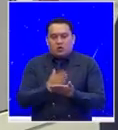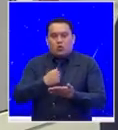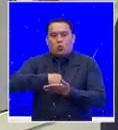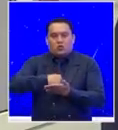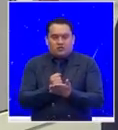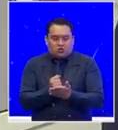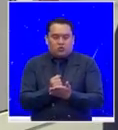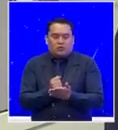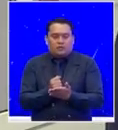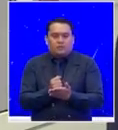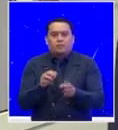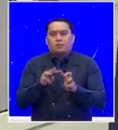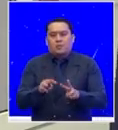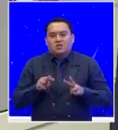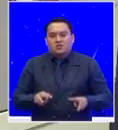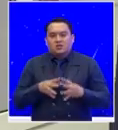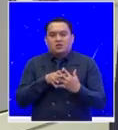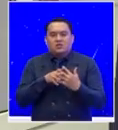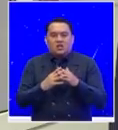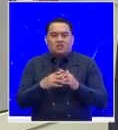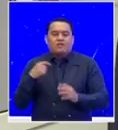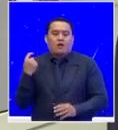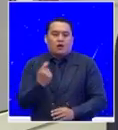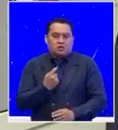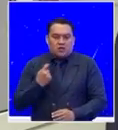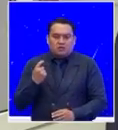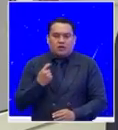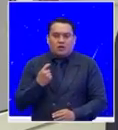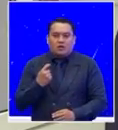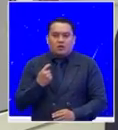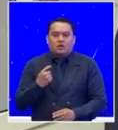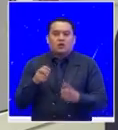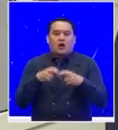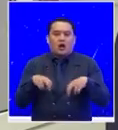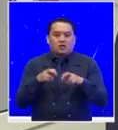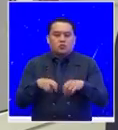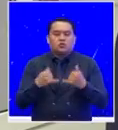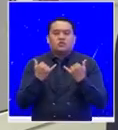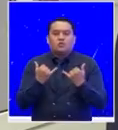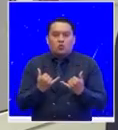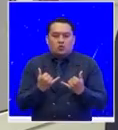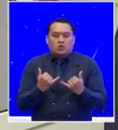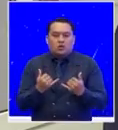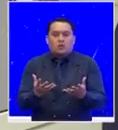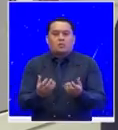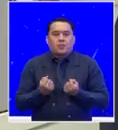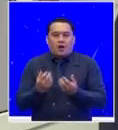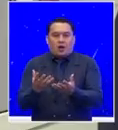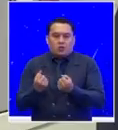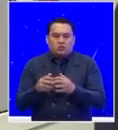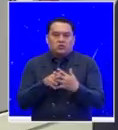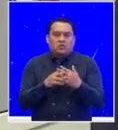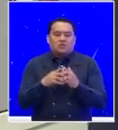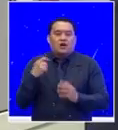утвержденные Министерством сельского хозяйства. Все уже рассмотрено и уже начали получать